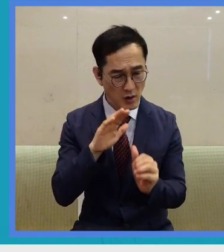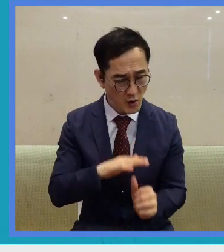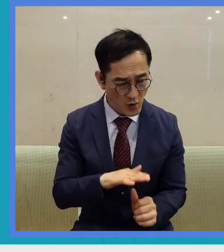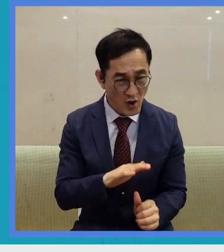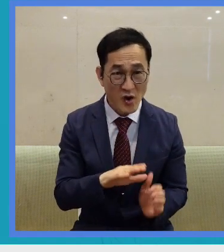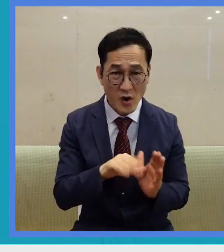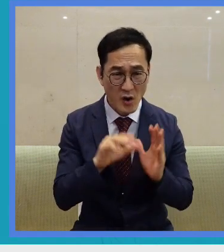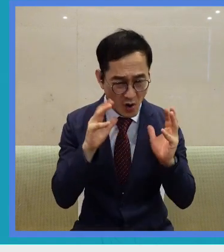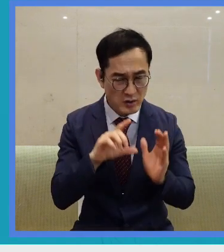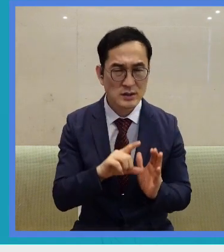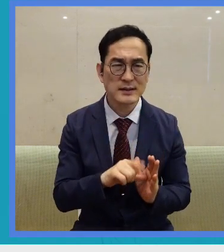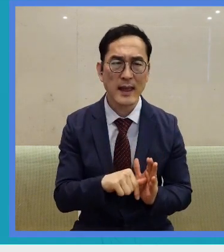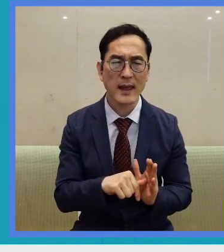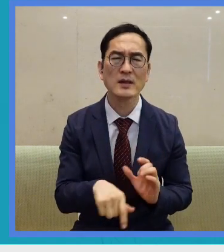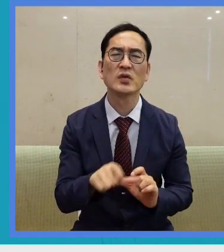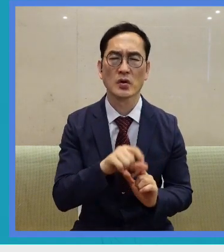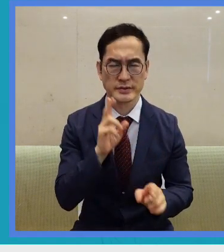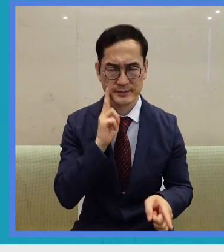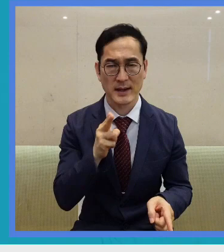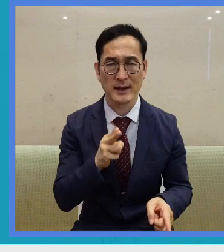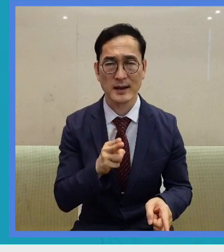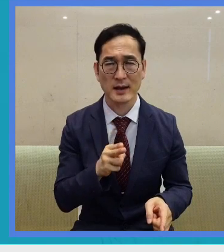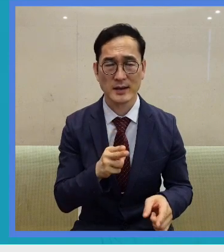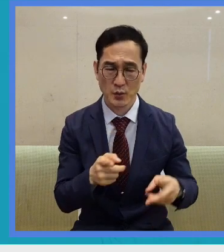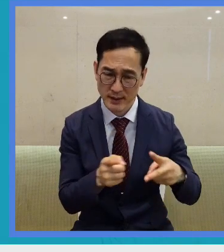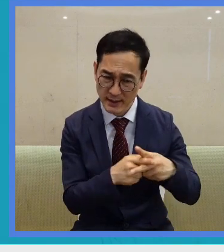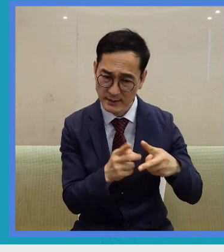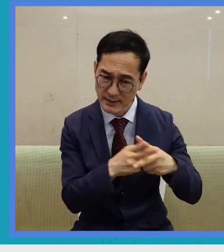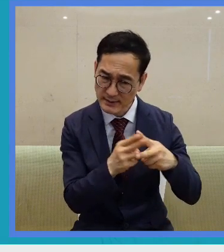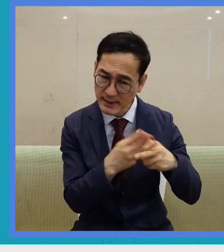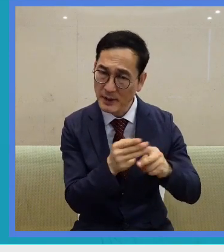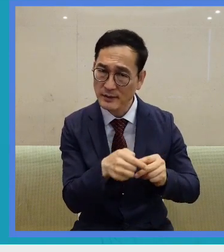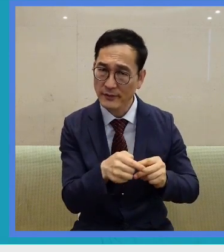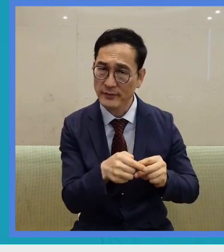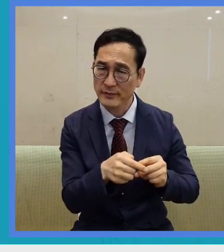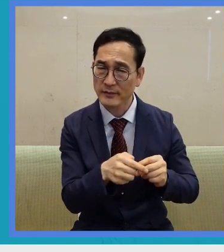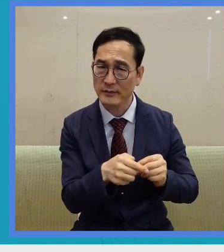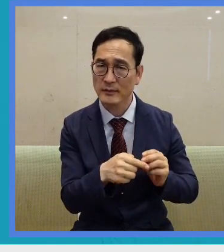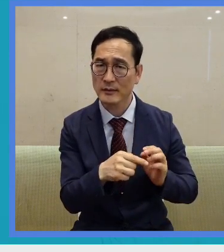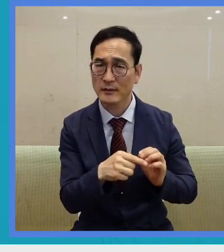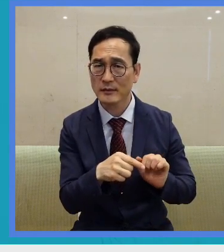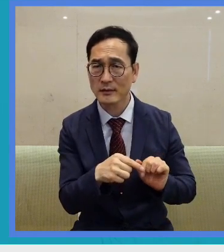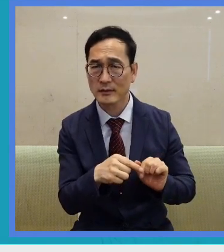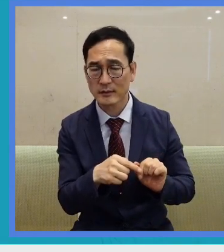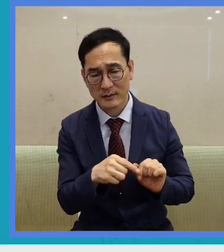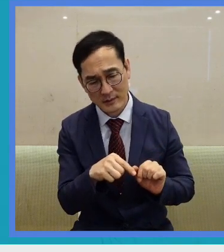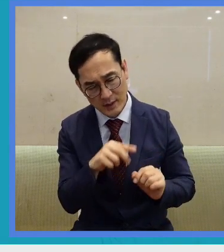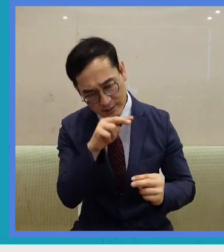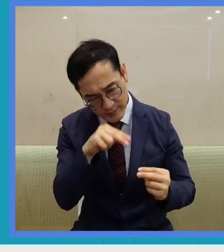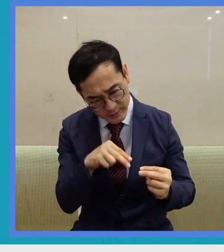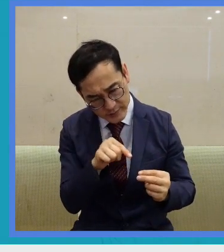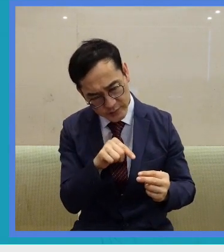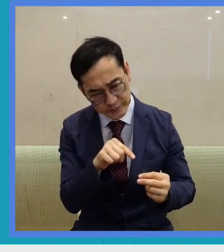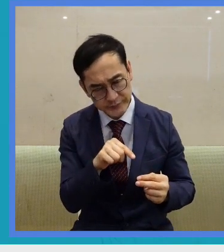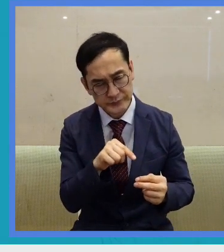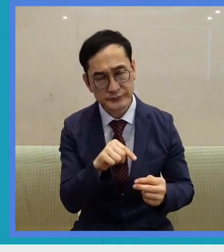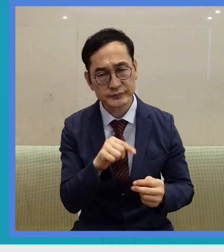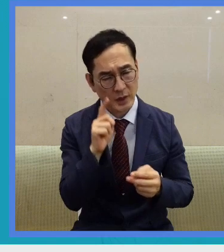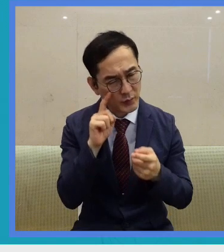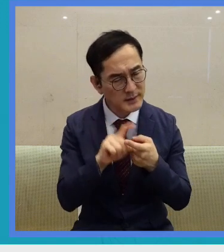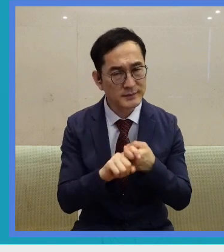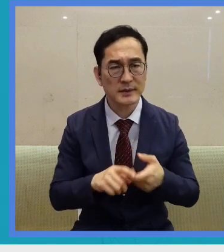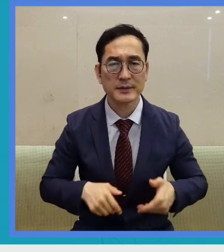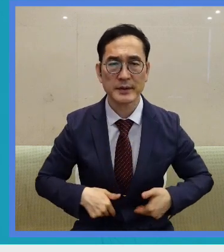봤습니다. 그래서 초등학교 1학년, 2학년, 3학년 이런 때에 아이들에 대해서 우리가 어떻게 생각해야 될지를 좀 고민해 보면 좋겠습니다.